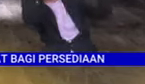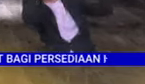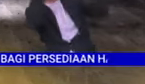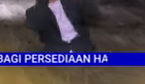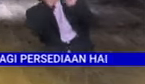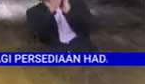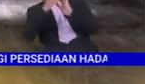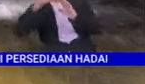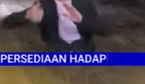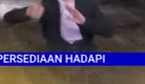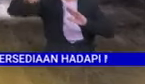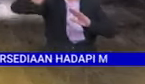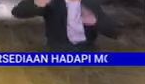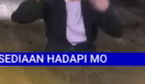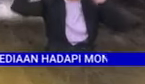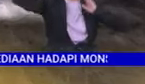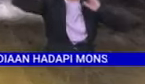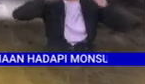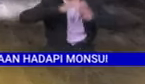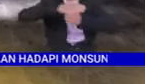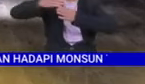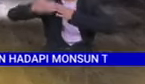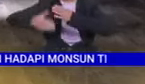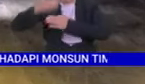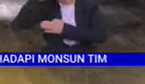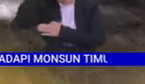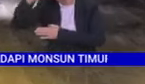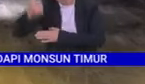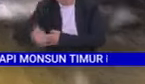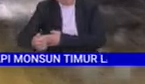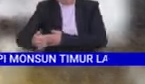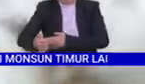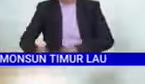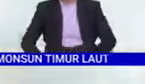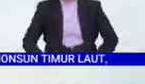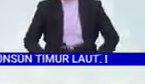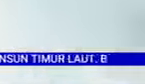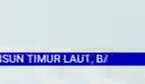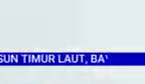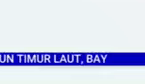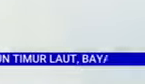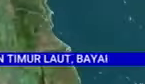bagi bandar-bandar utama di Malaysia. Sekian, Assalamualaikum.